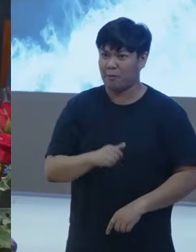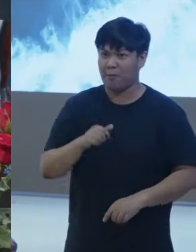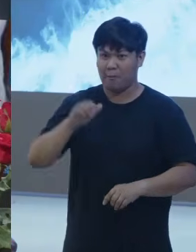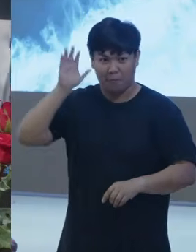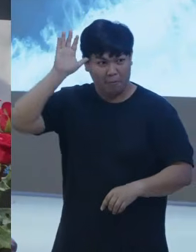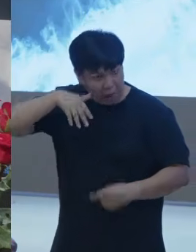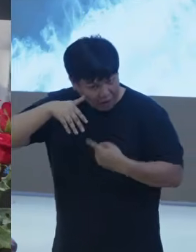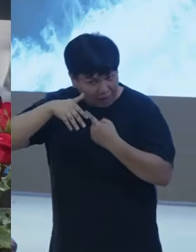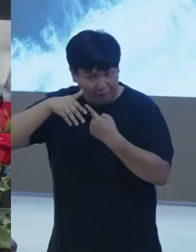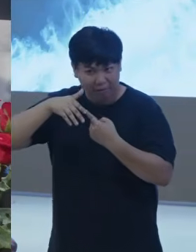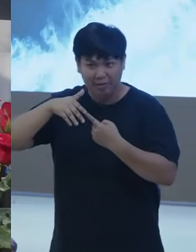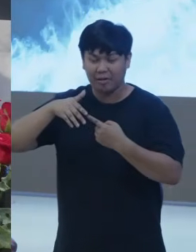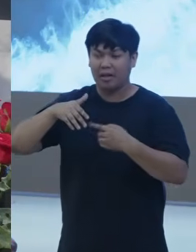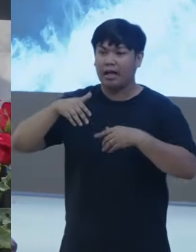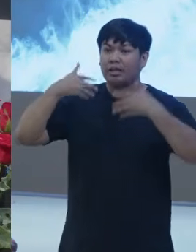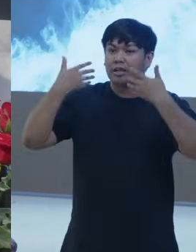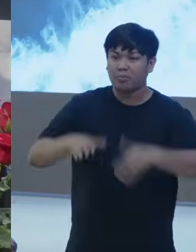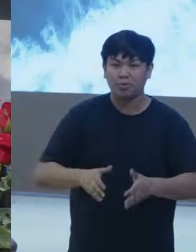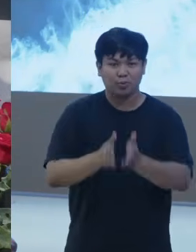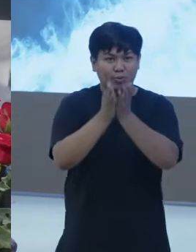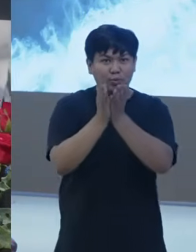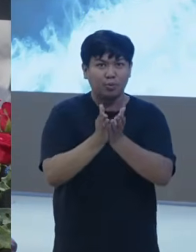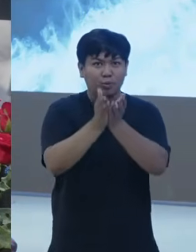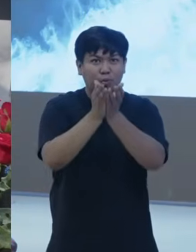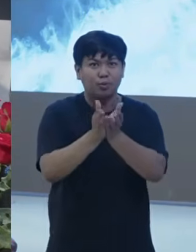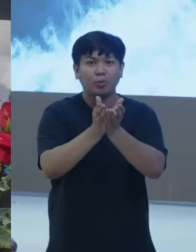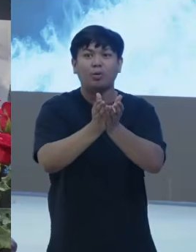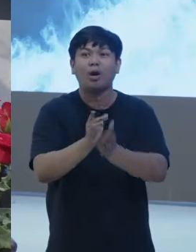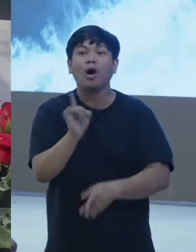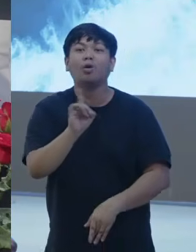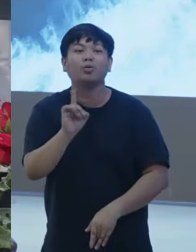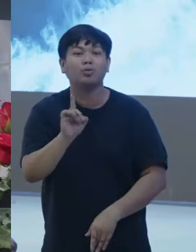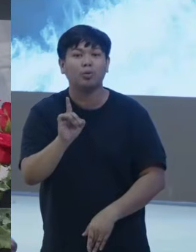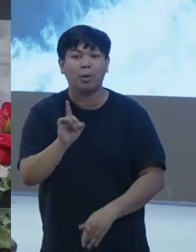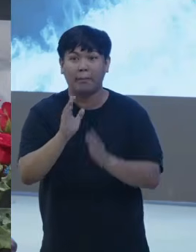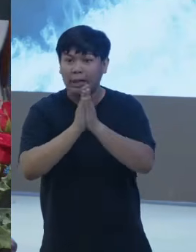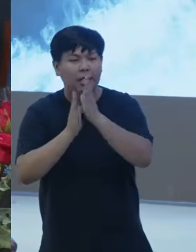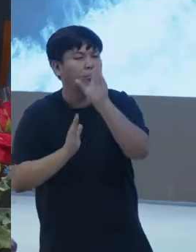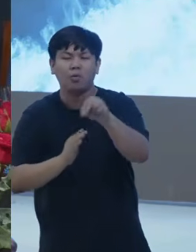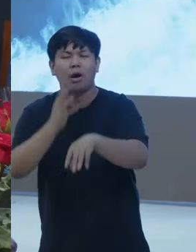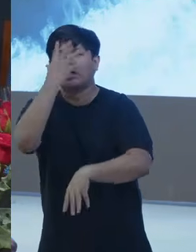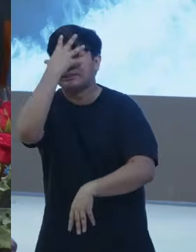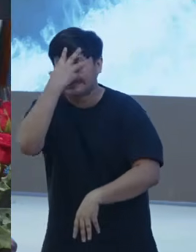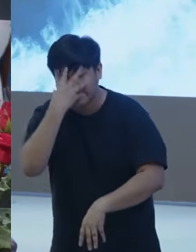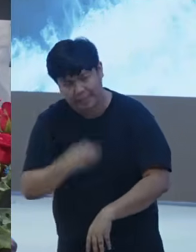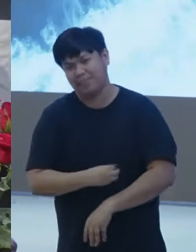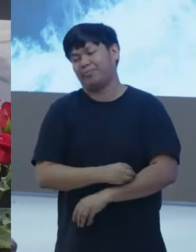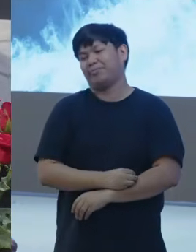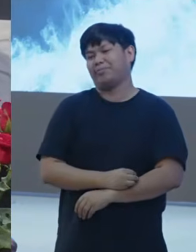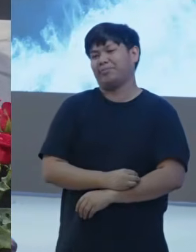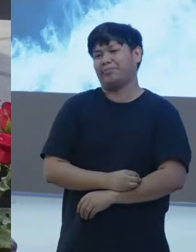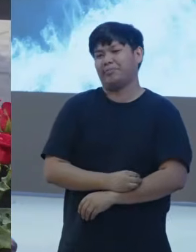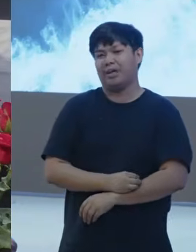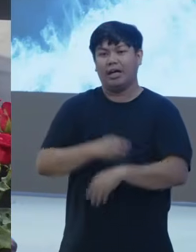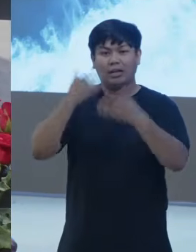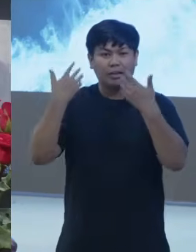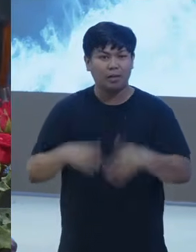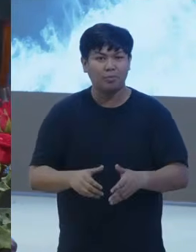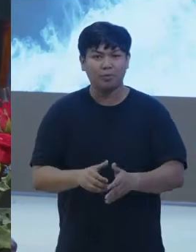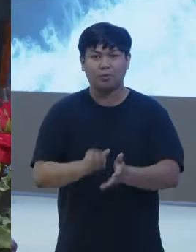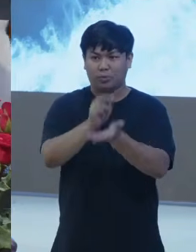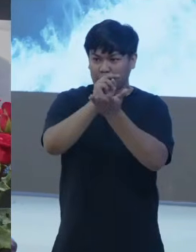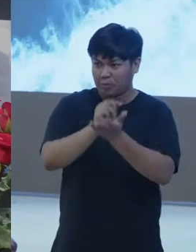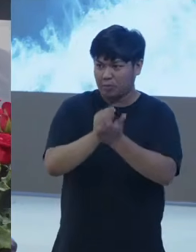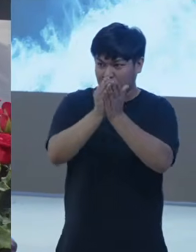biglang naging calm yung dagat, at nagimbal ang mga marino, at dahil doon sila ay nagbigay ng alay